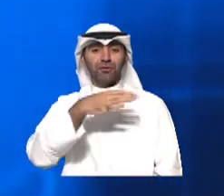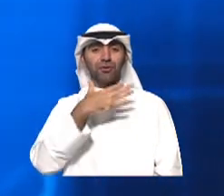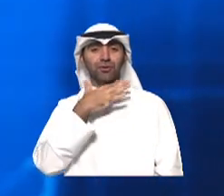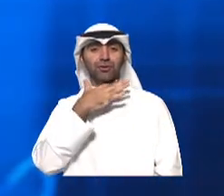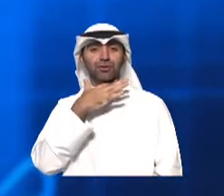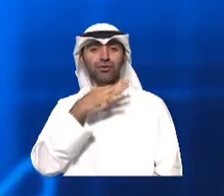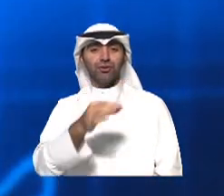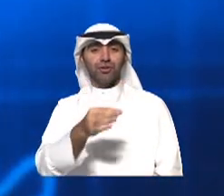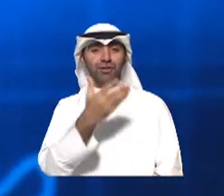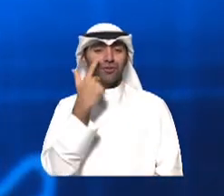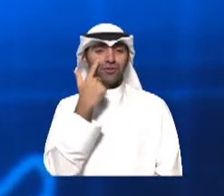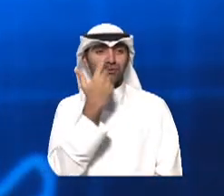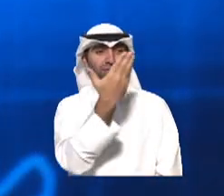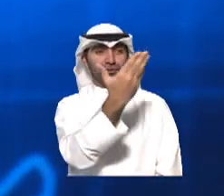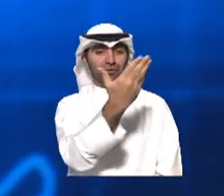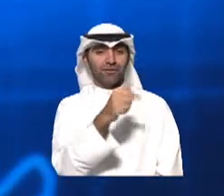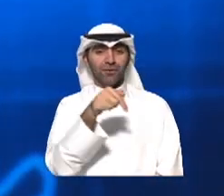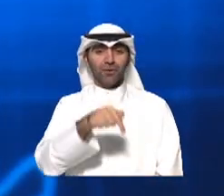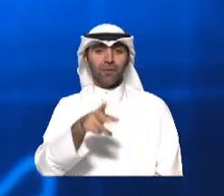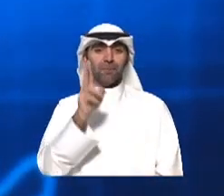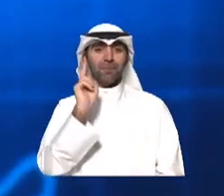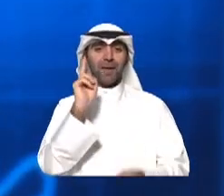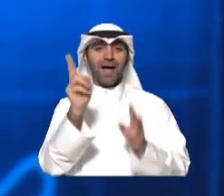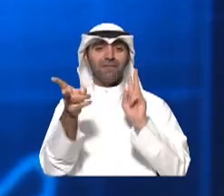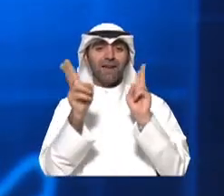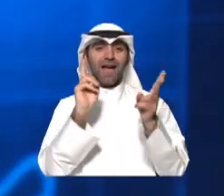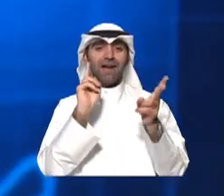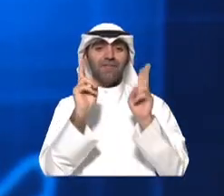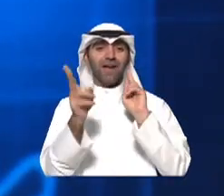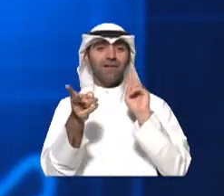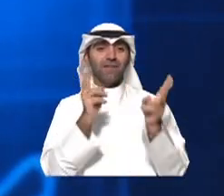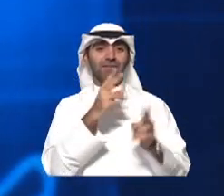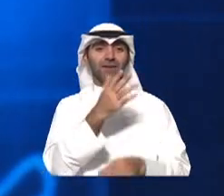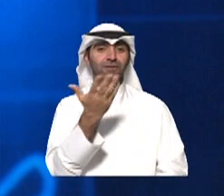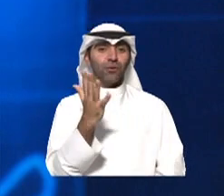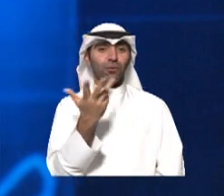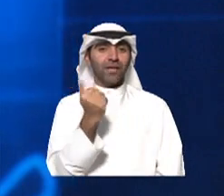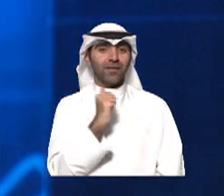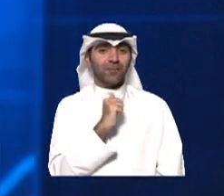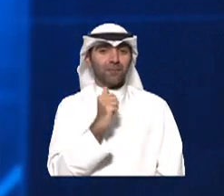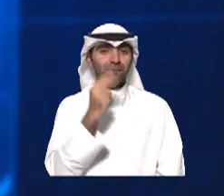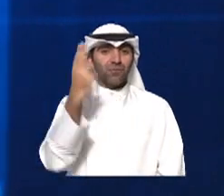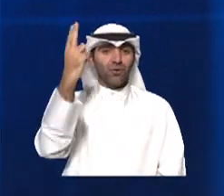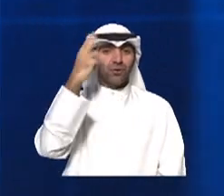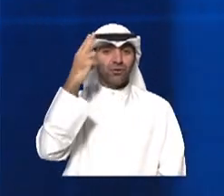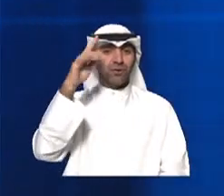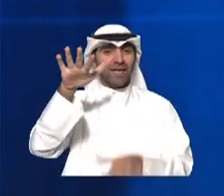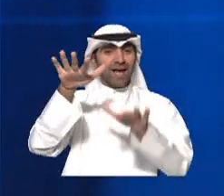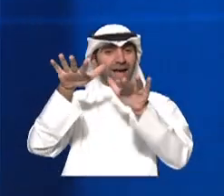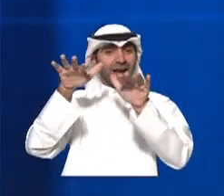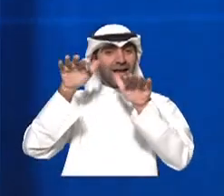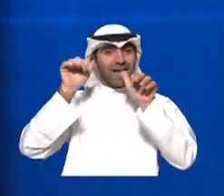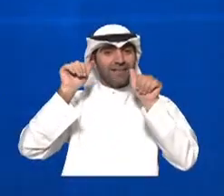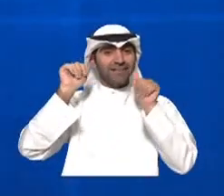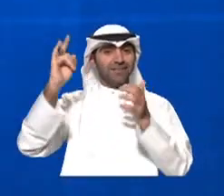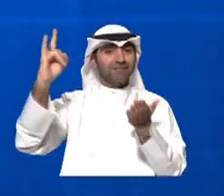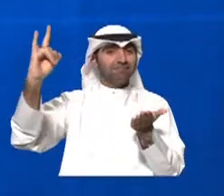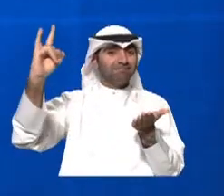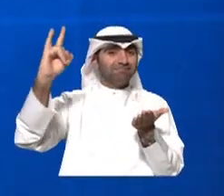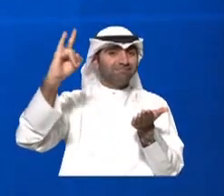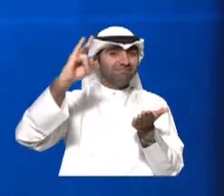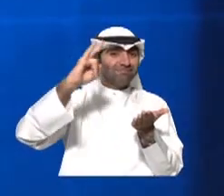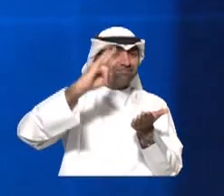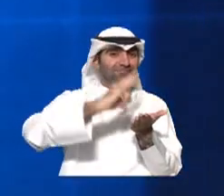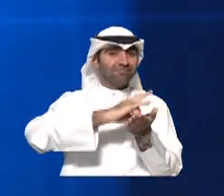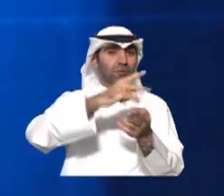بتأدية الطلبة الضباط خريجي كلية الملك خالد العسكرية بالمملكة العربية السعودية القسم القانونية